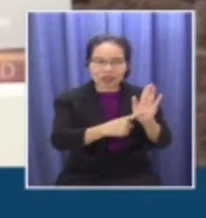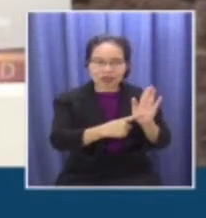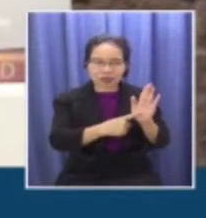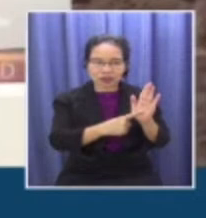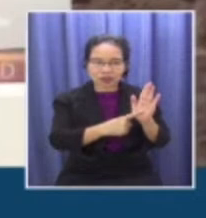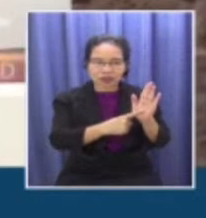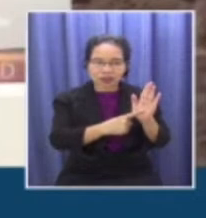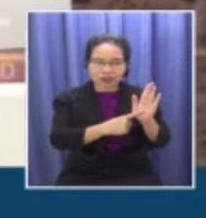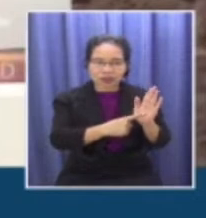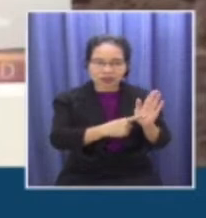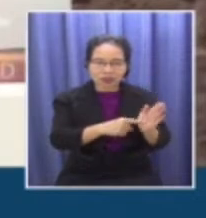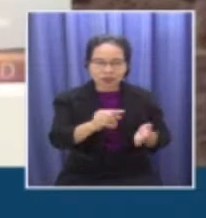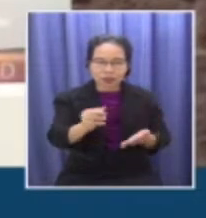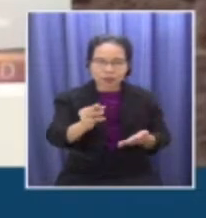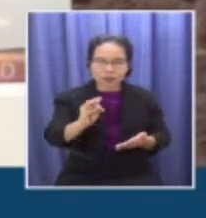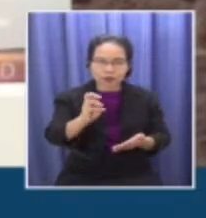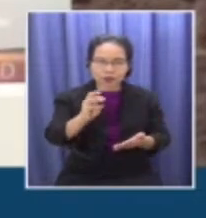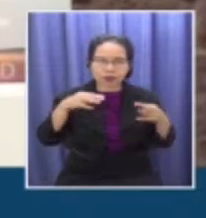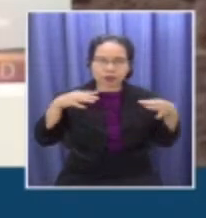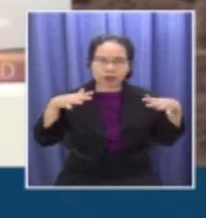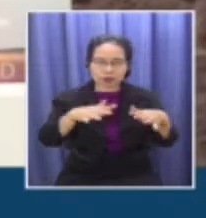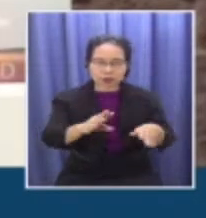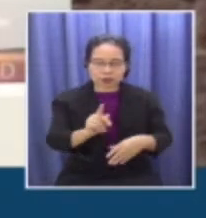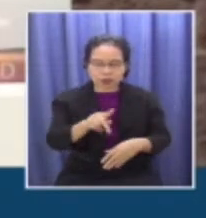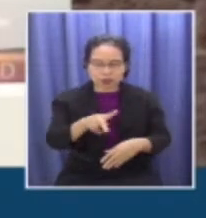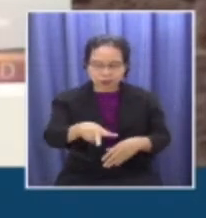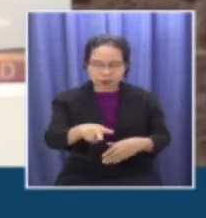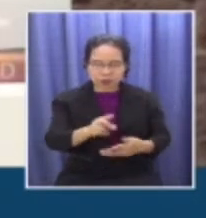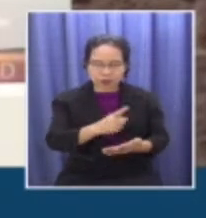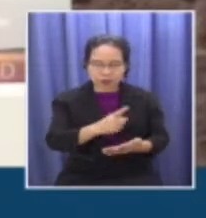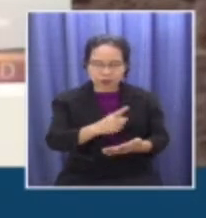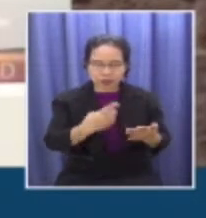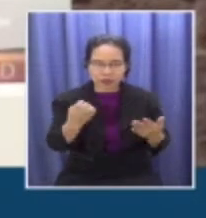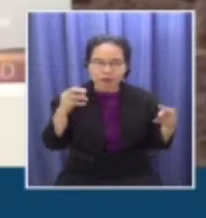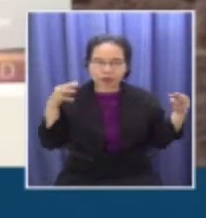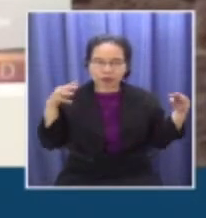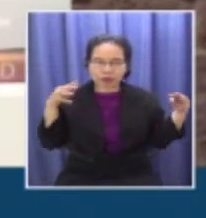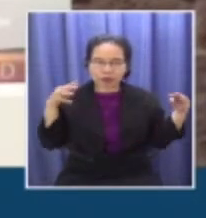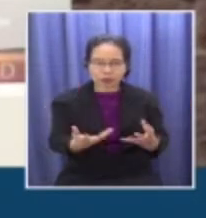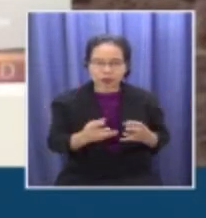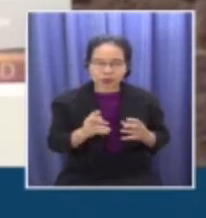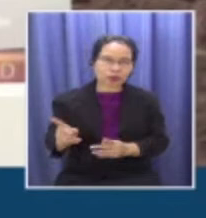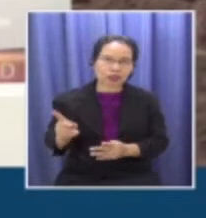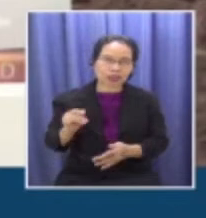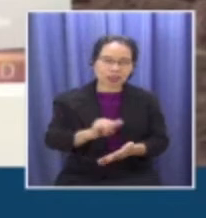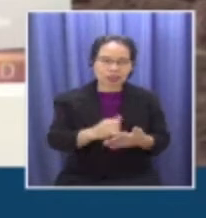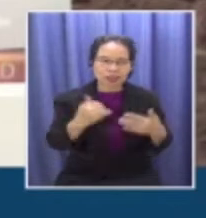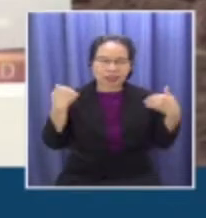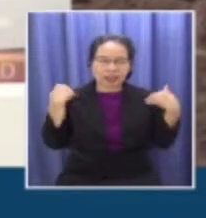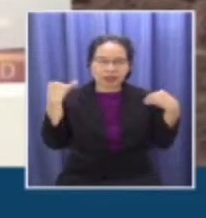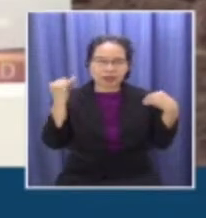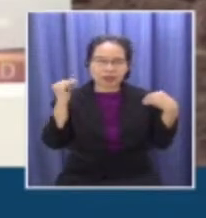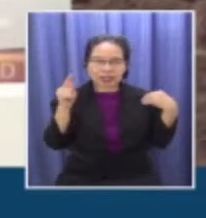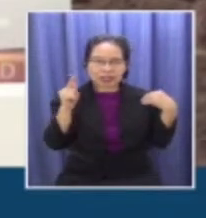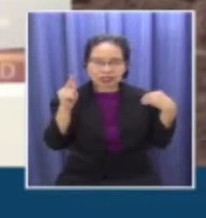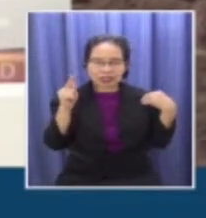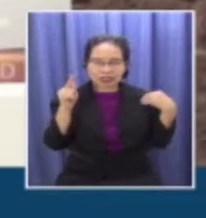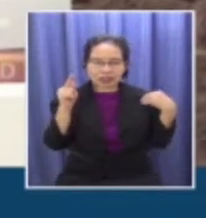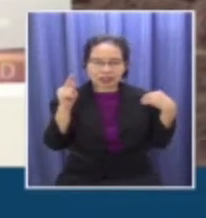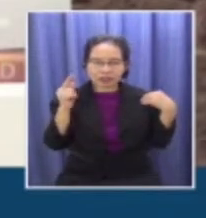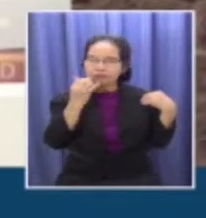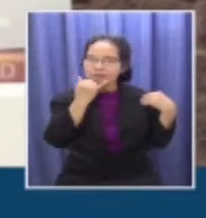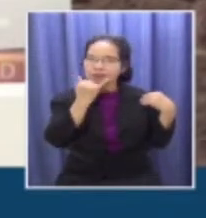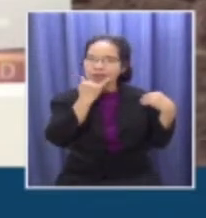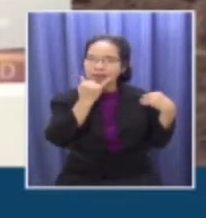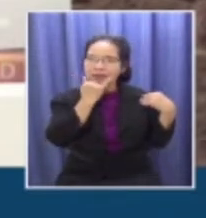a nipa bi nim tete hɔ a wɔyɛ abɔde foforo te sɛ nipa mo tete hɔ nya no kore na adan na sɛ